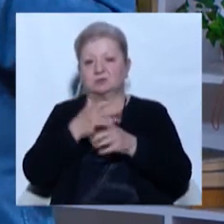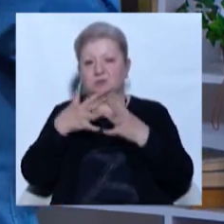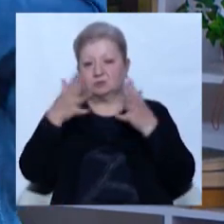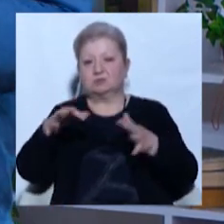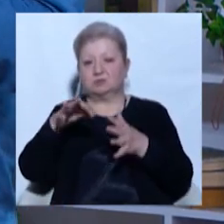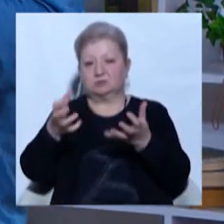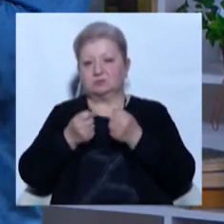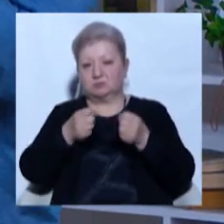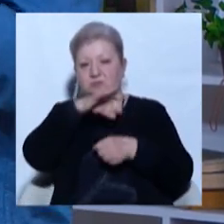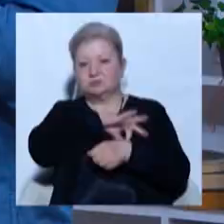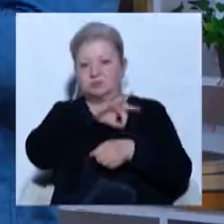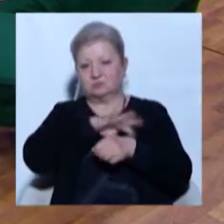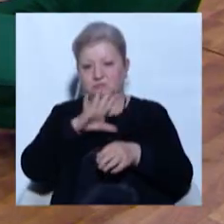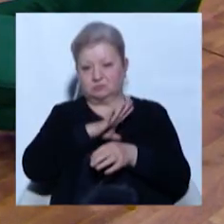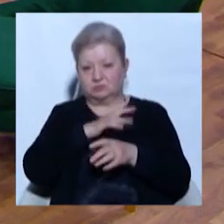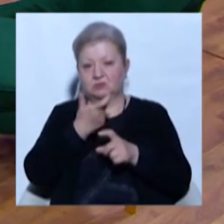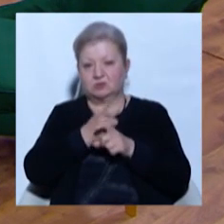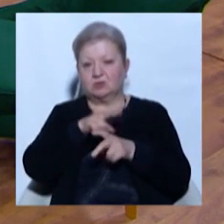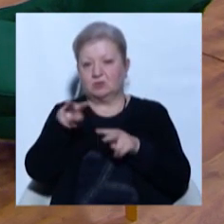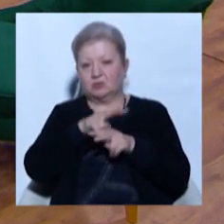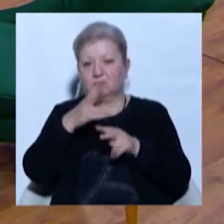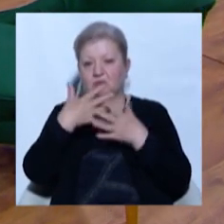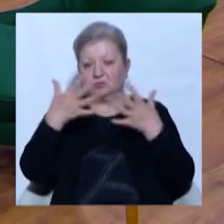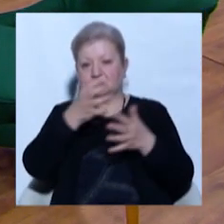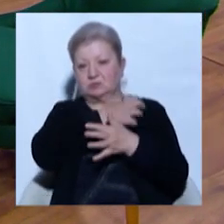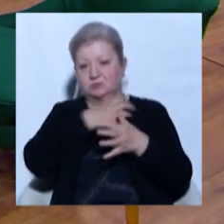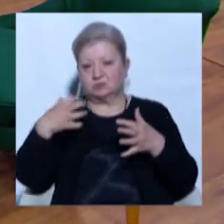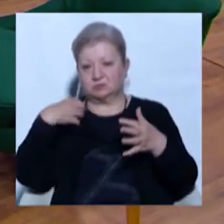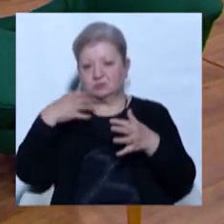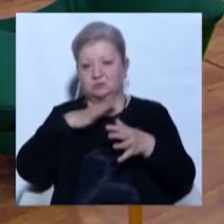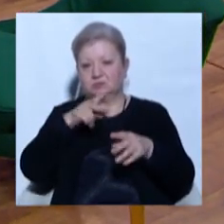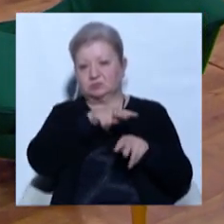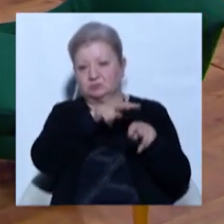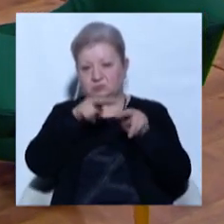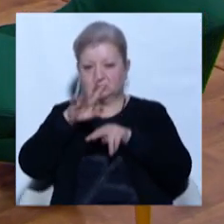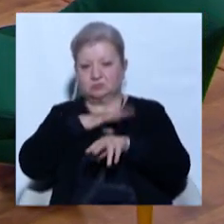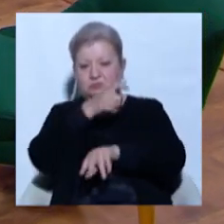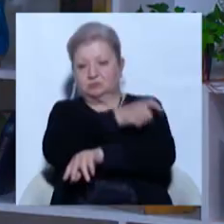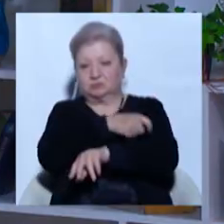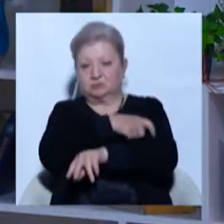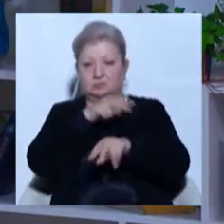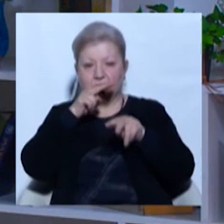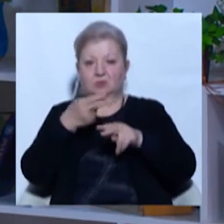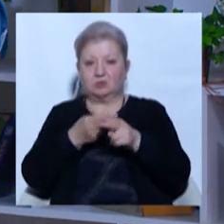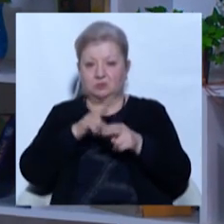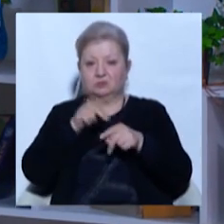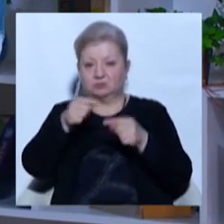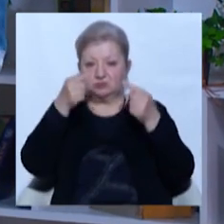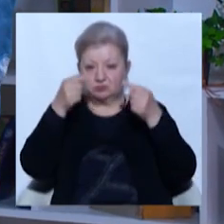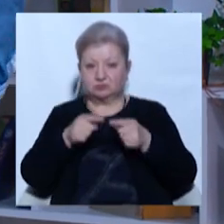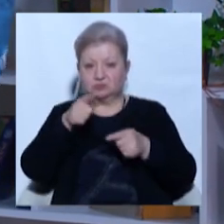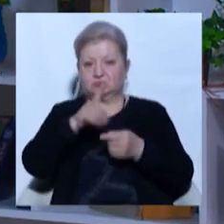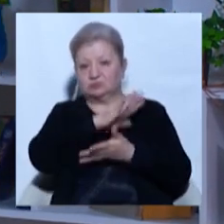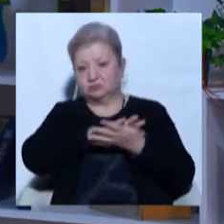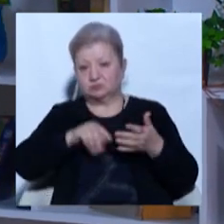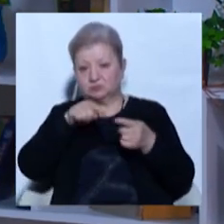ორივე იმპერია საკმაოდ დიდ ძალღმას არზოგავდა, რათა ის მისი კონტროლის ქვეშ ყოფილიყო. აი, სწორედ ამ ყველაფრიდან